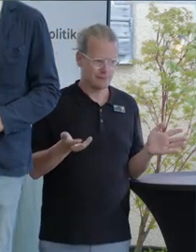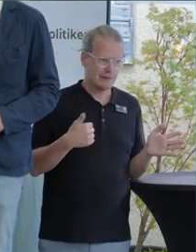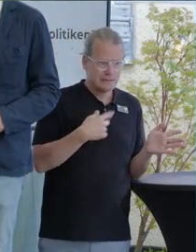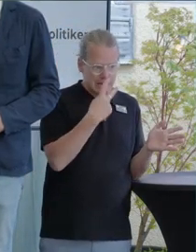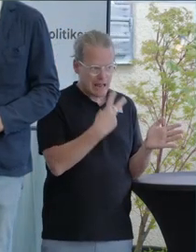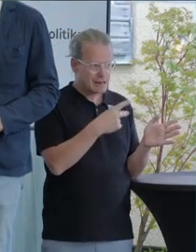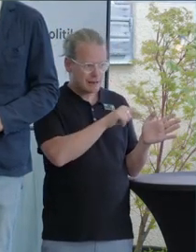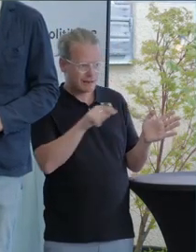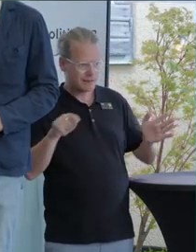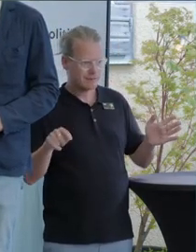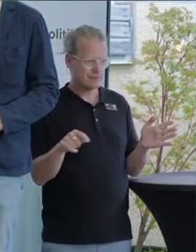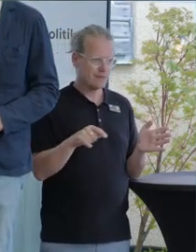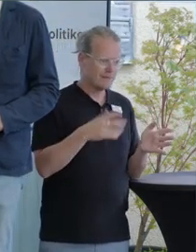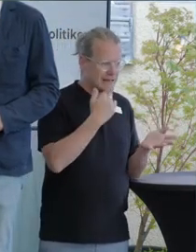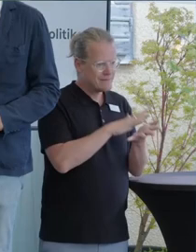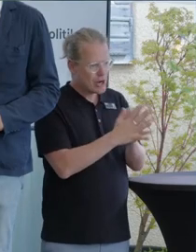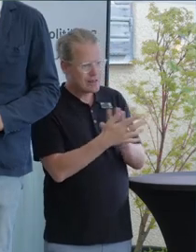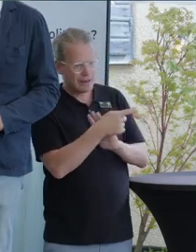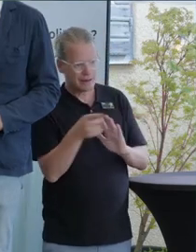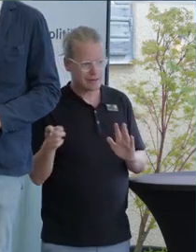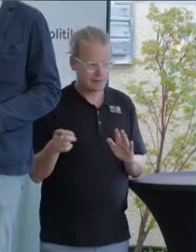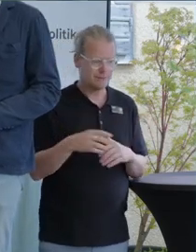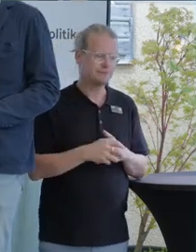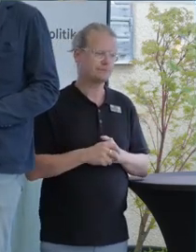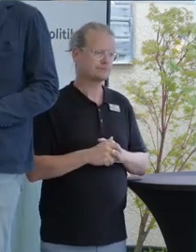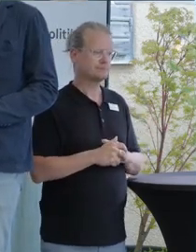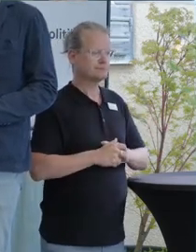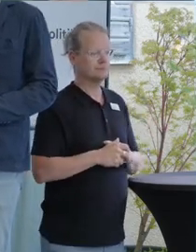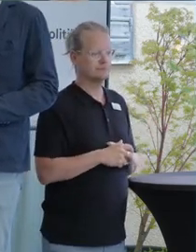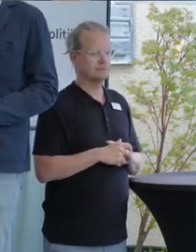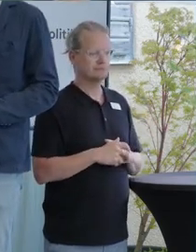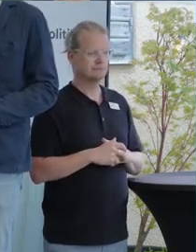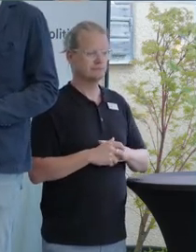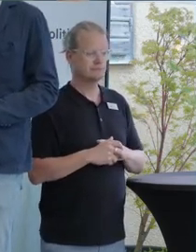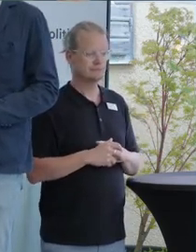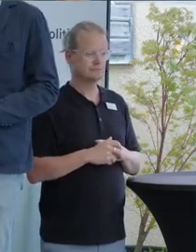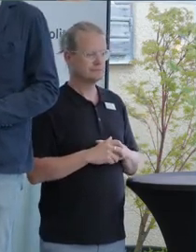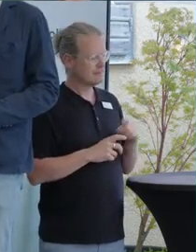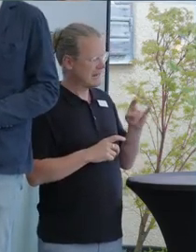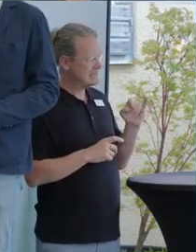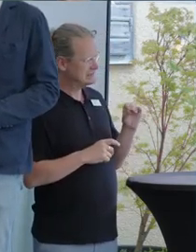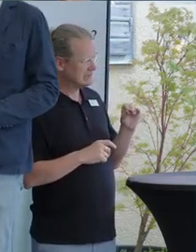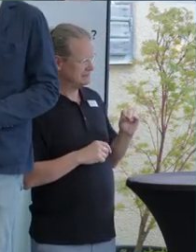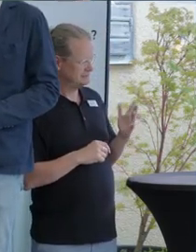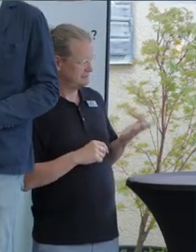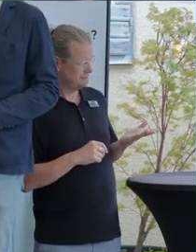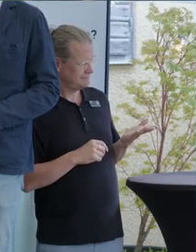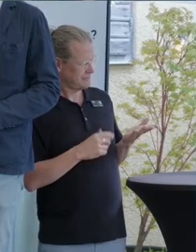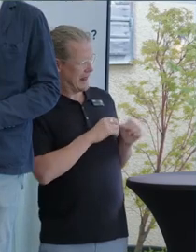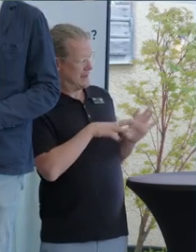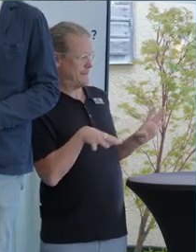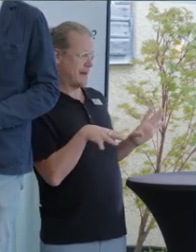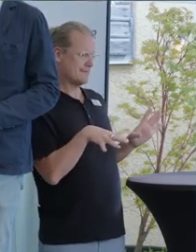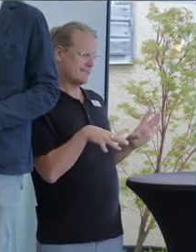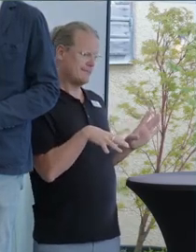gör förändringar. Mm. Men hur tänker du liksom på upphovsrätt i generellt relation till forskning och innovation? Är liksom, ser du